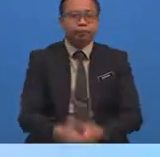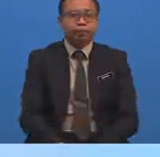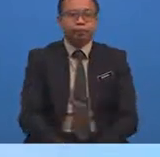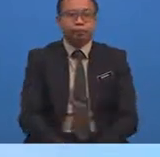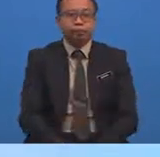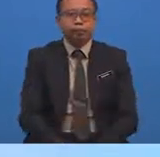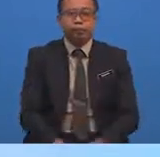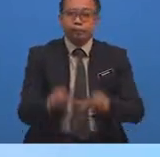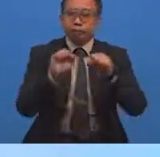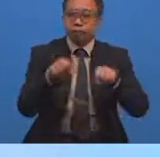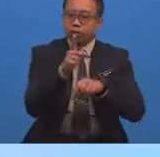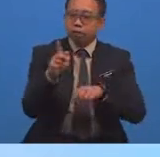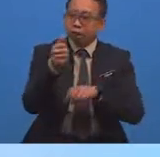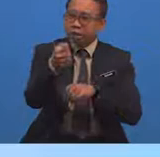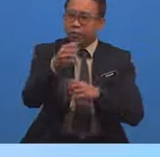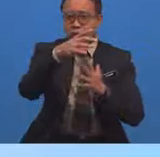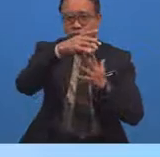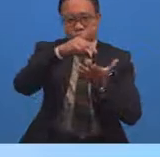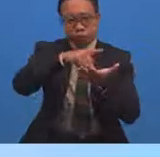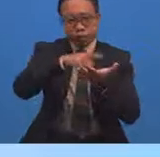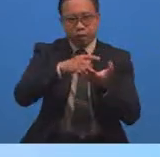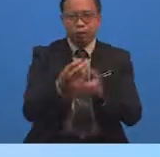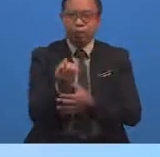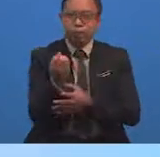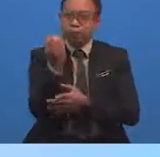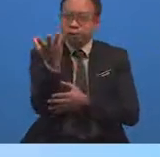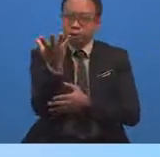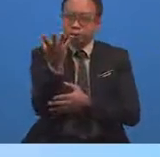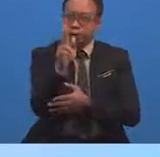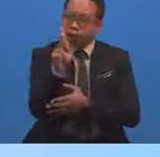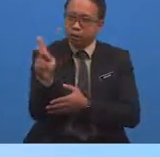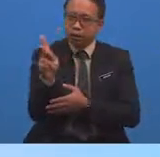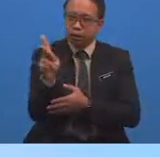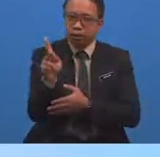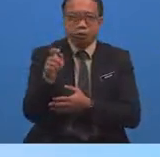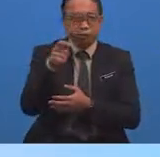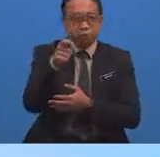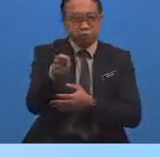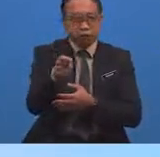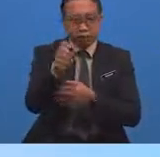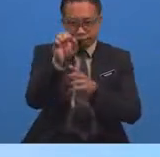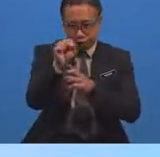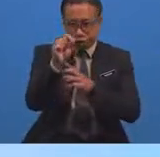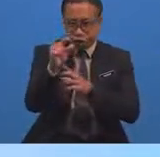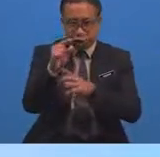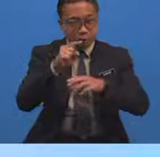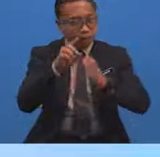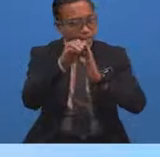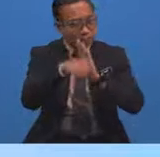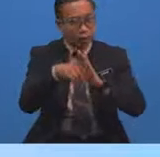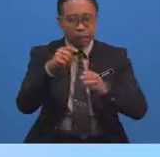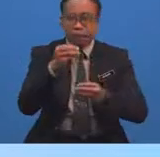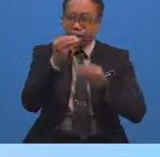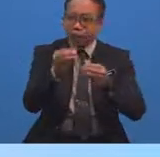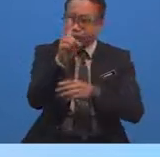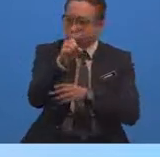Bolehkah kamu bilang berapakah Tandes singkatan ini bagi